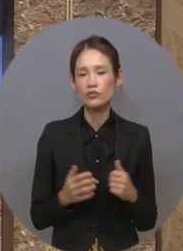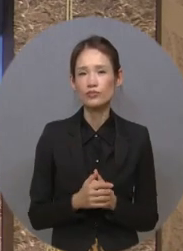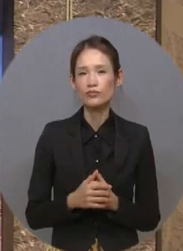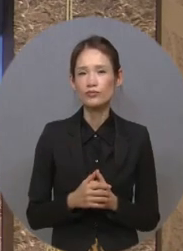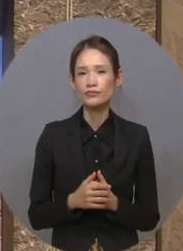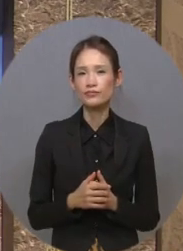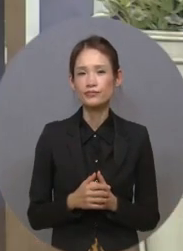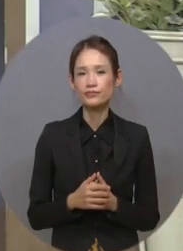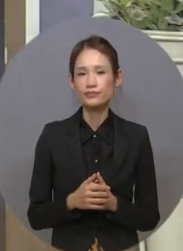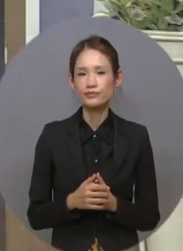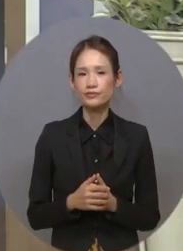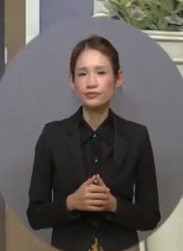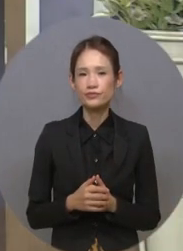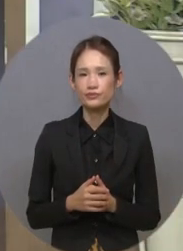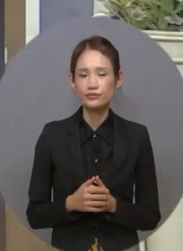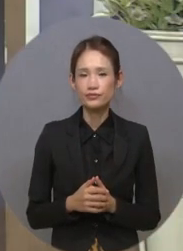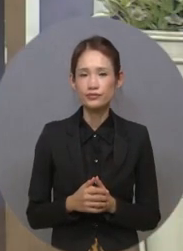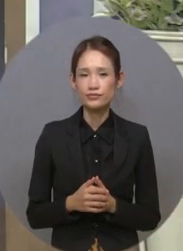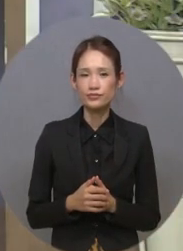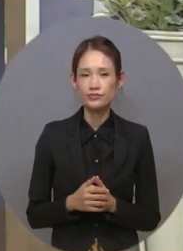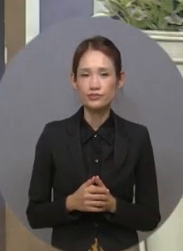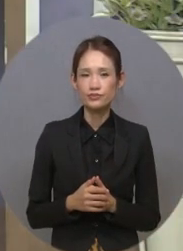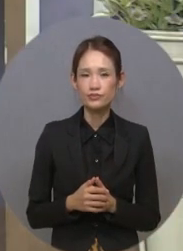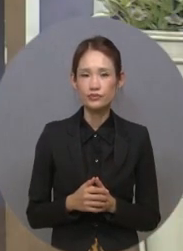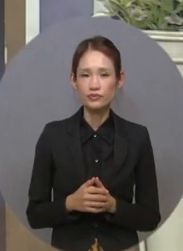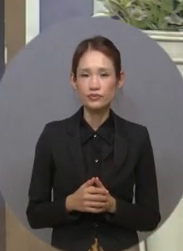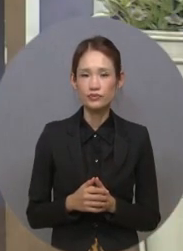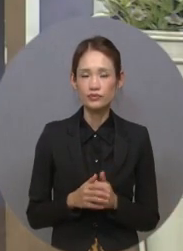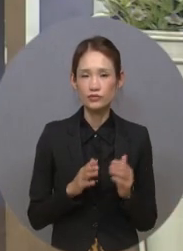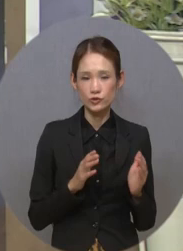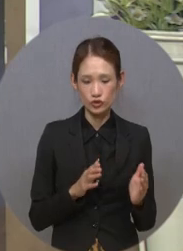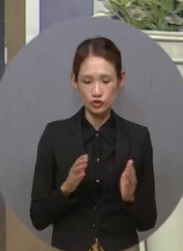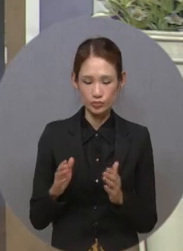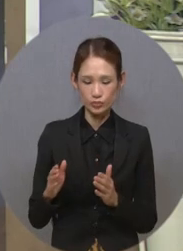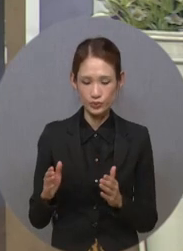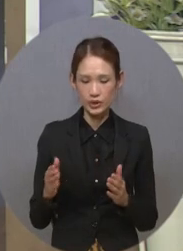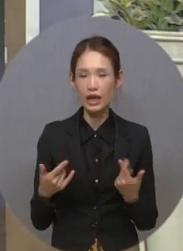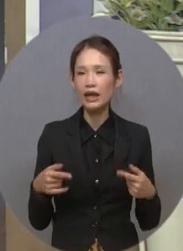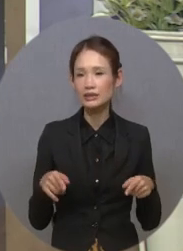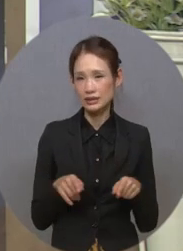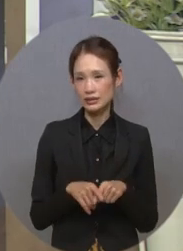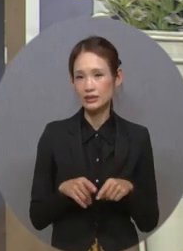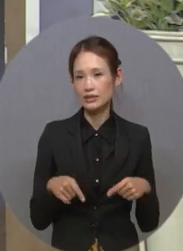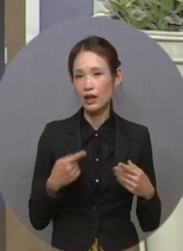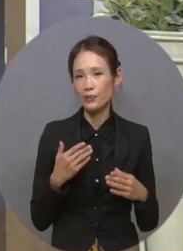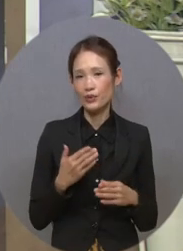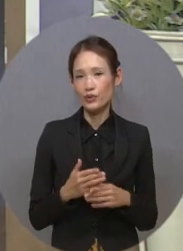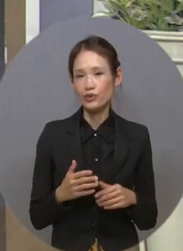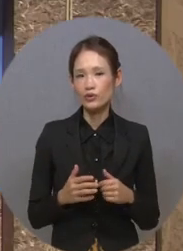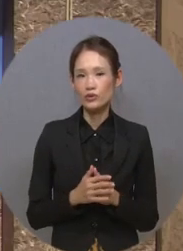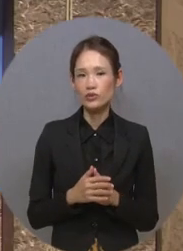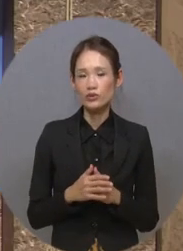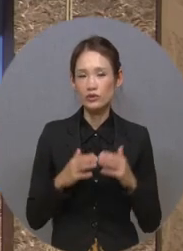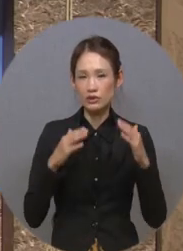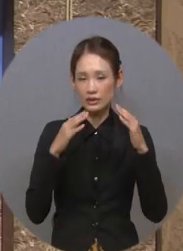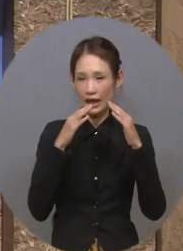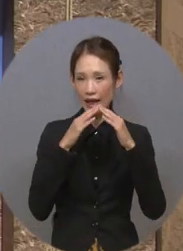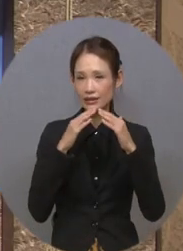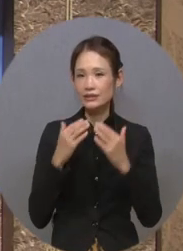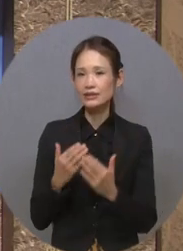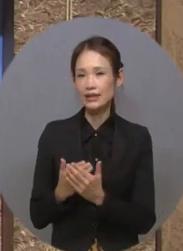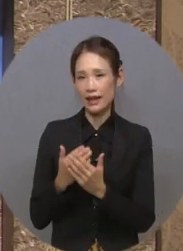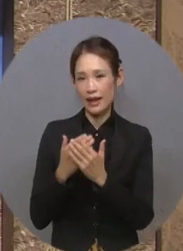그래서 이제 우리가 준비를 그렇게 이제 같이 맞춰서 하고 있고요. 네. 또 택지 개발이 되면 또 우리가